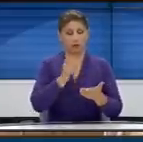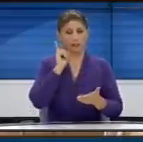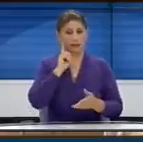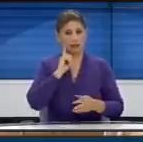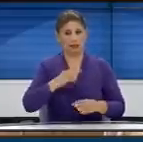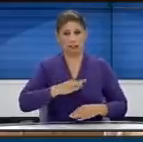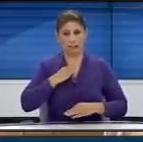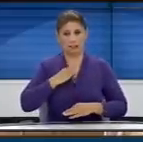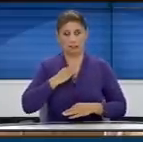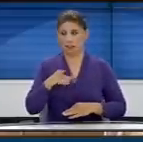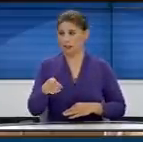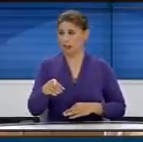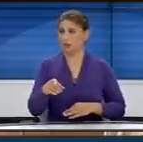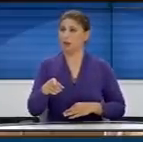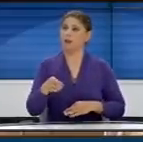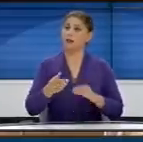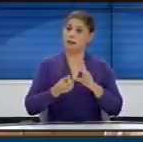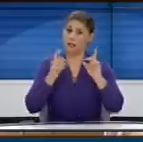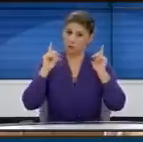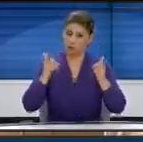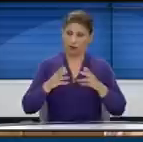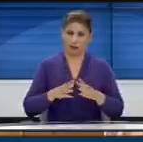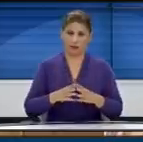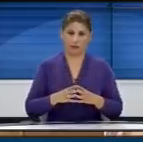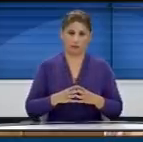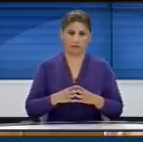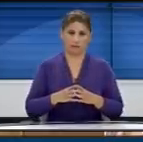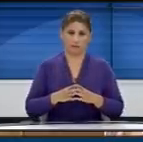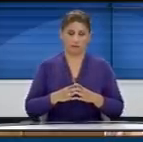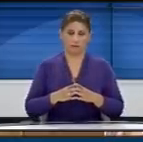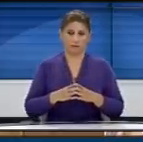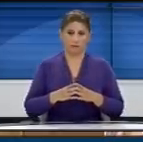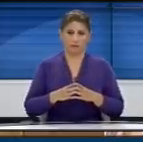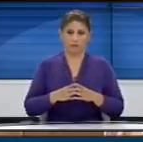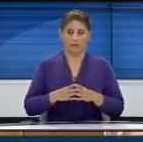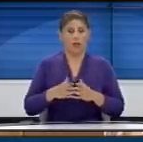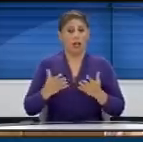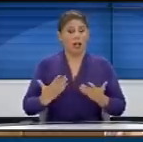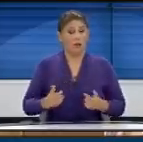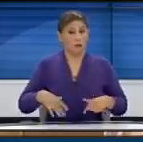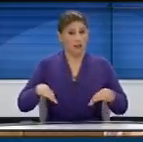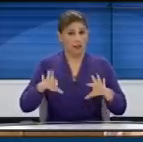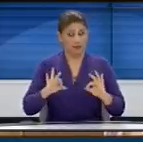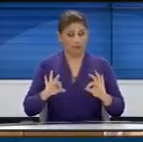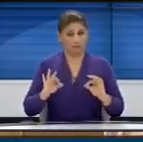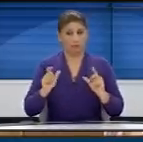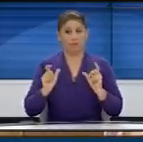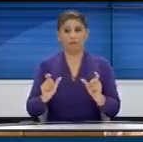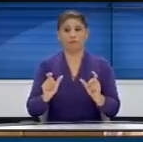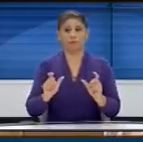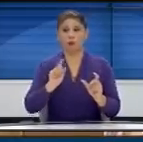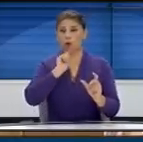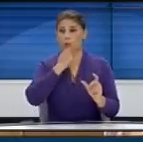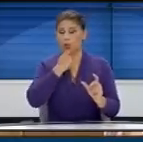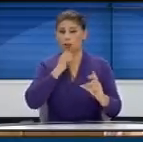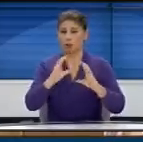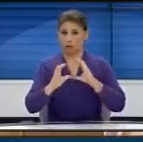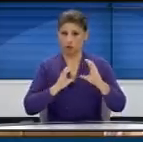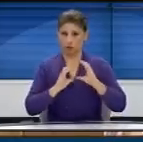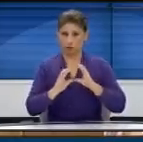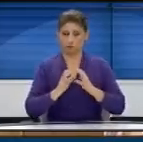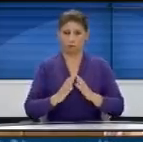της συμπολίτευσης, γιατί εσείς έχετε τους αριθμούς για να το περάσετε αυτό. Έχουμε μια αρχή διασφάλισης του απορρίτου των